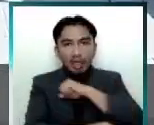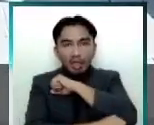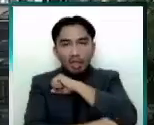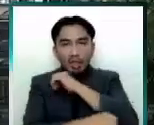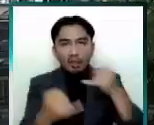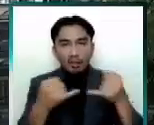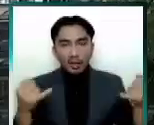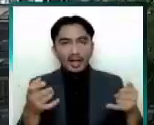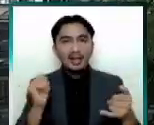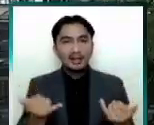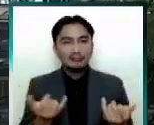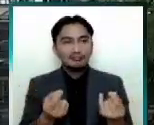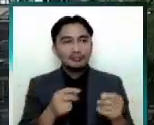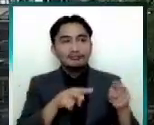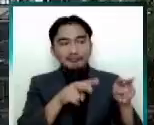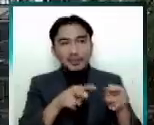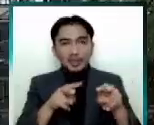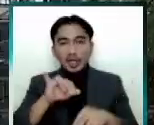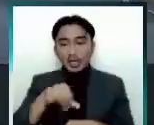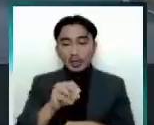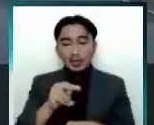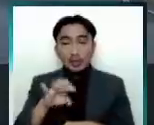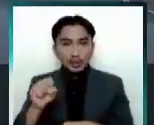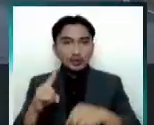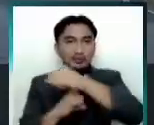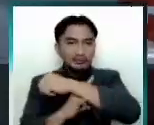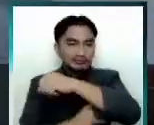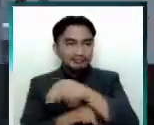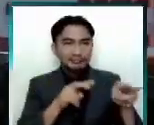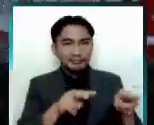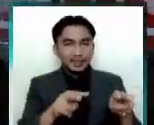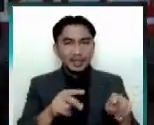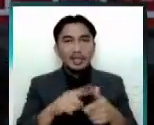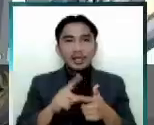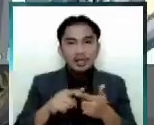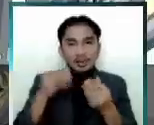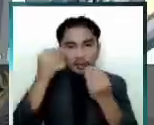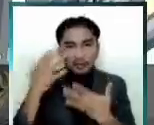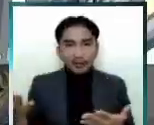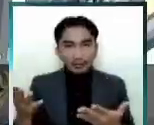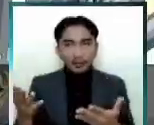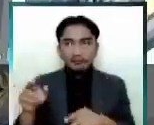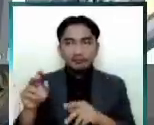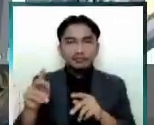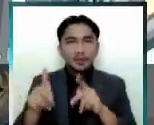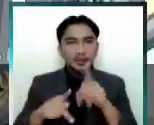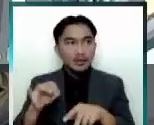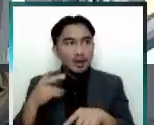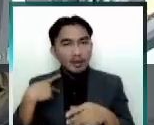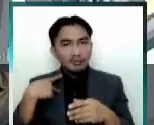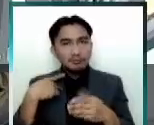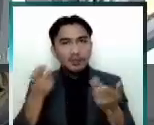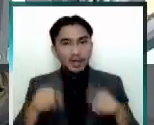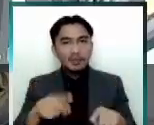ang pagbabantay sa Jones Bridge. Pakiusap naman ng mga otoridad sa publiko na i-report kung may makitang nakikialam sa kable ng